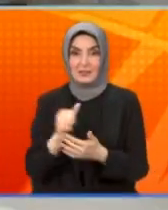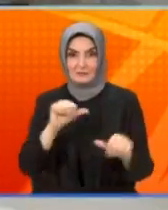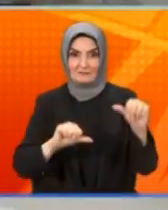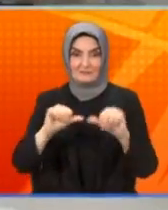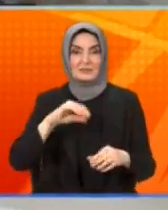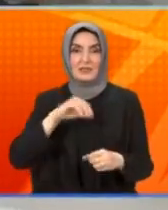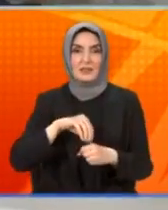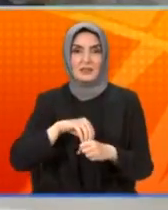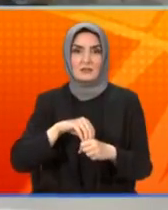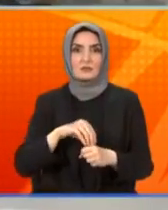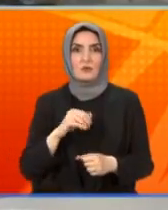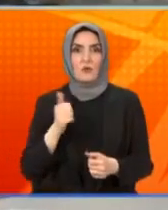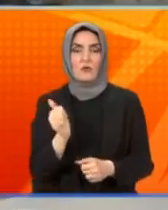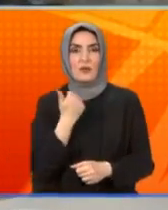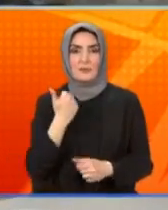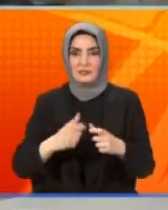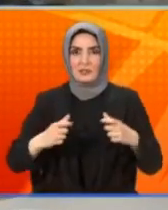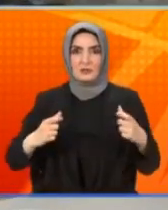yayınladı.